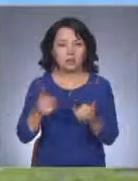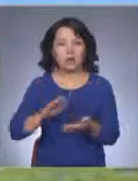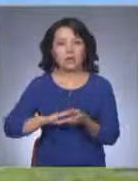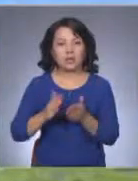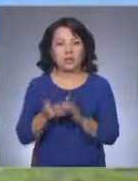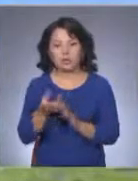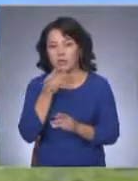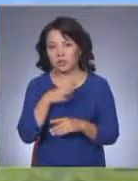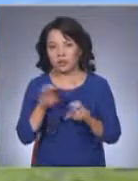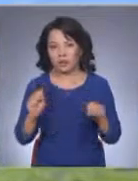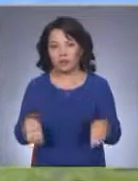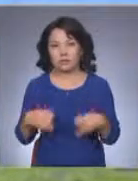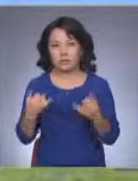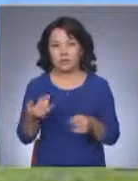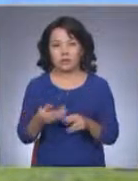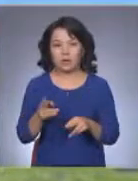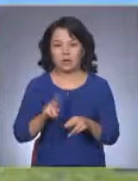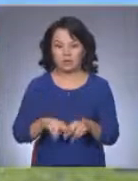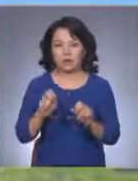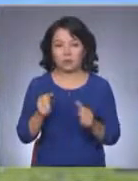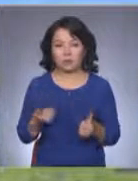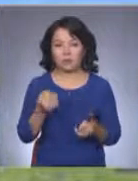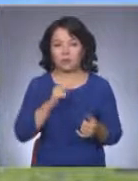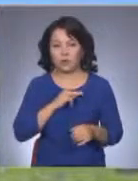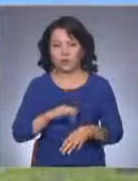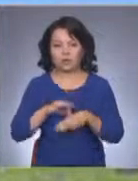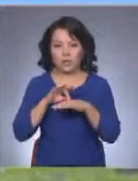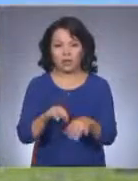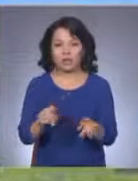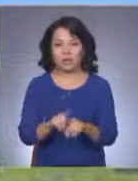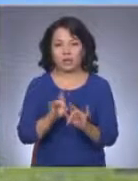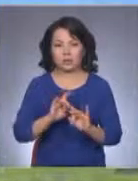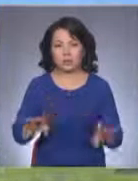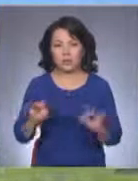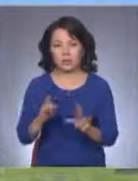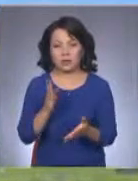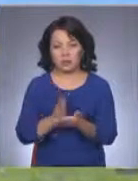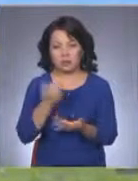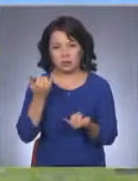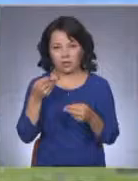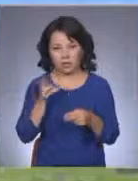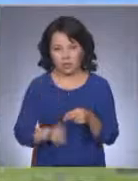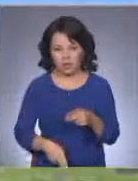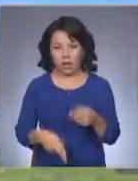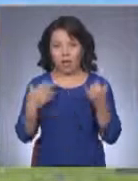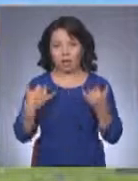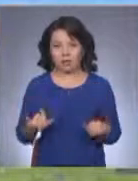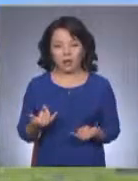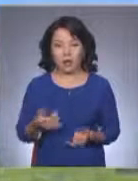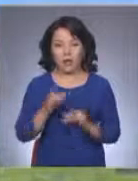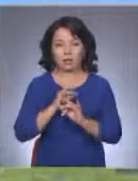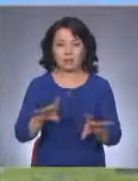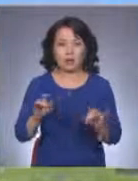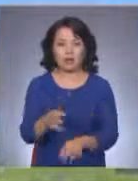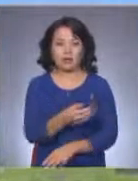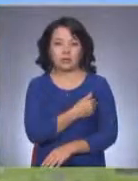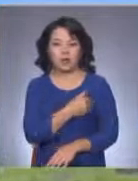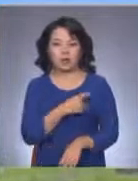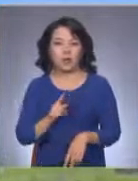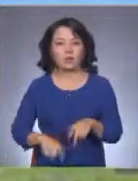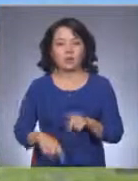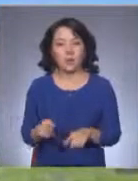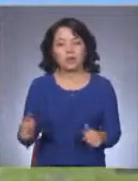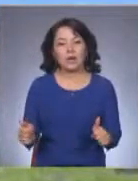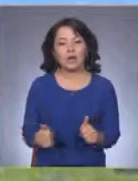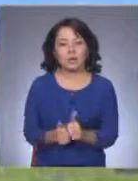Мінекей осының арқасында бүгін бұл жұмыс шаруаның біткенін айтып отырмыз. Жалпы алатын болсақ, туысқан екі